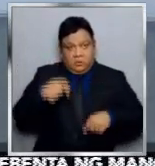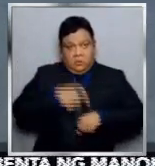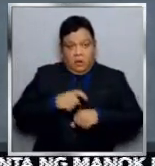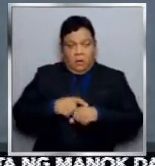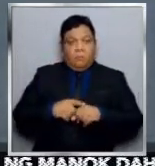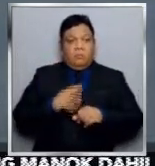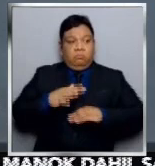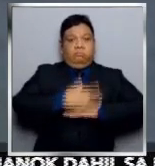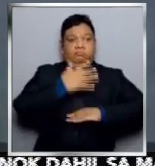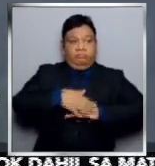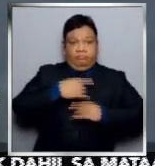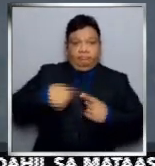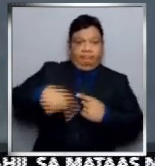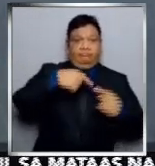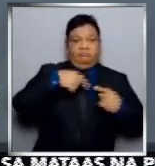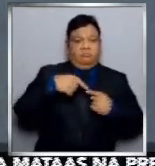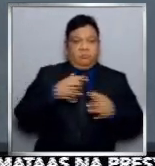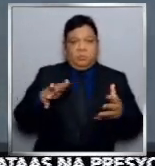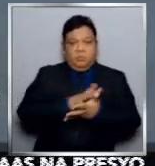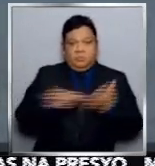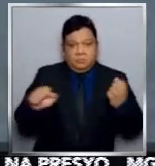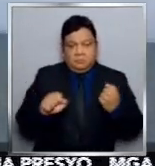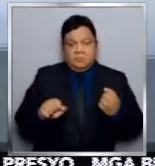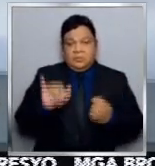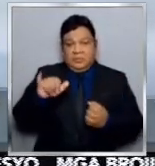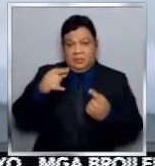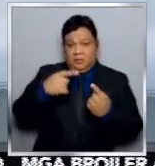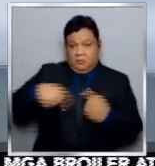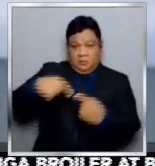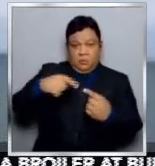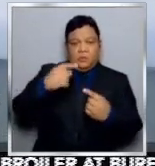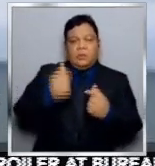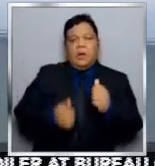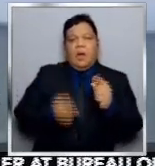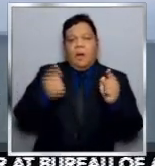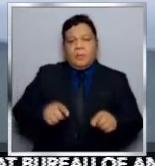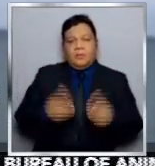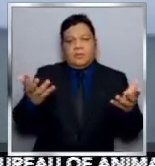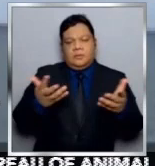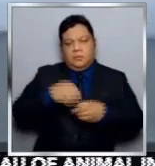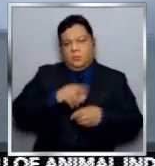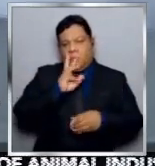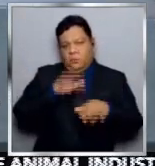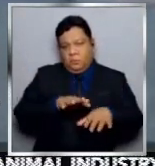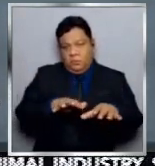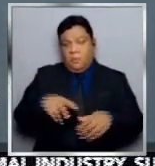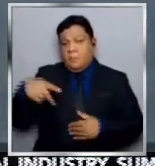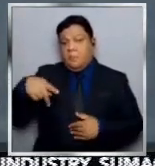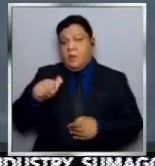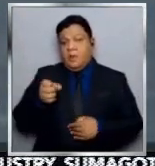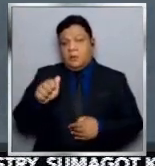sa mga residente. Ang ipo-ipo ay buhawing nabubuo sa dagat at ayon sa PAGASA, nagkakaroon po nito tuwing may malalakas